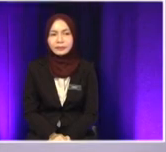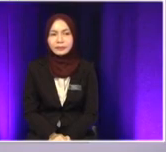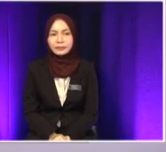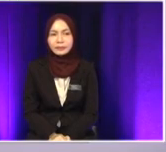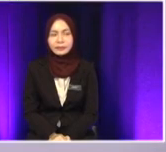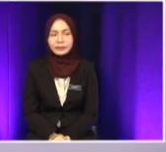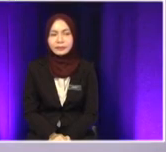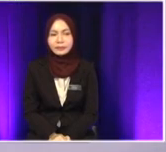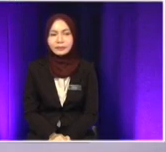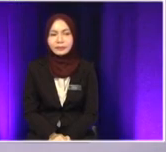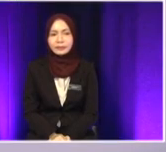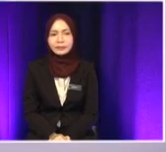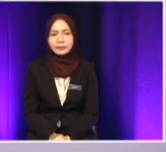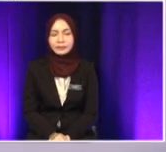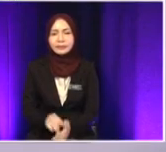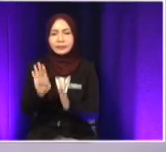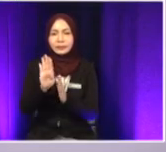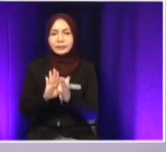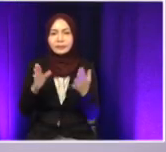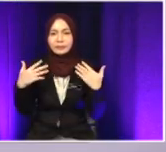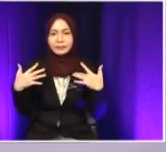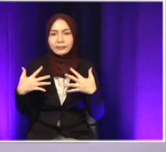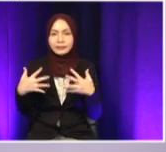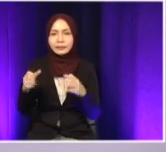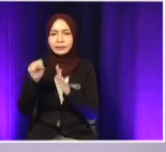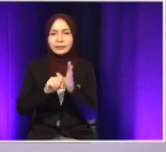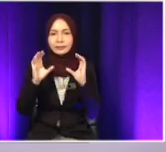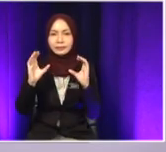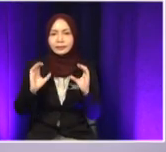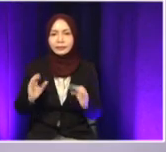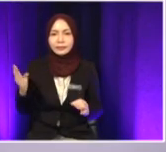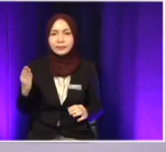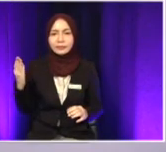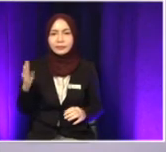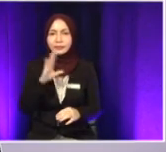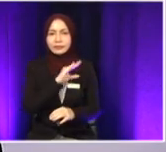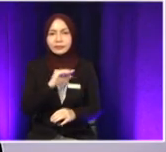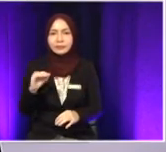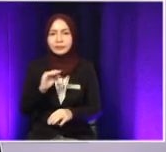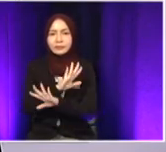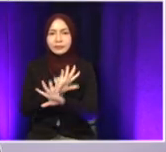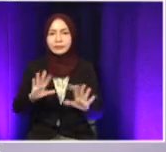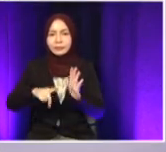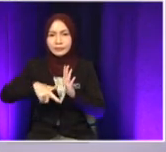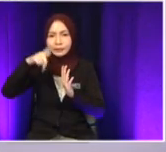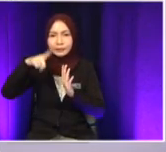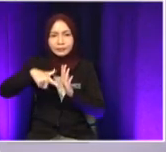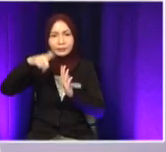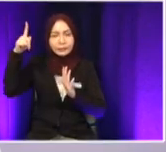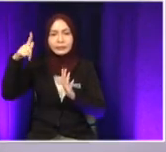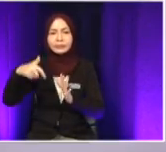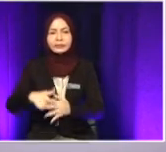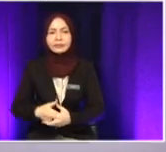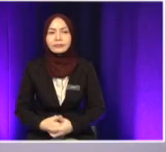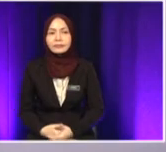Batam melampaui Batam yang terakhir sekali ialah hiburan yang tidak